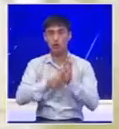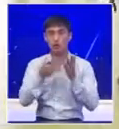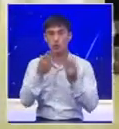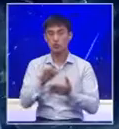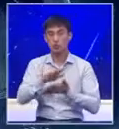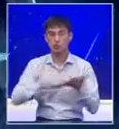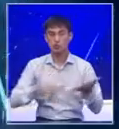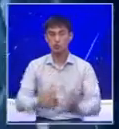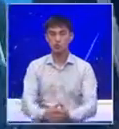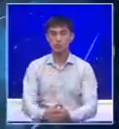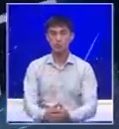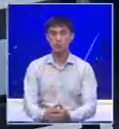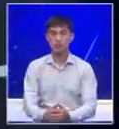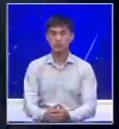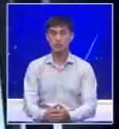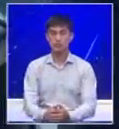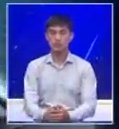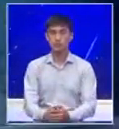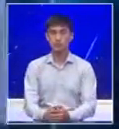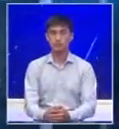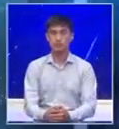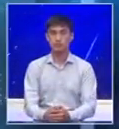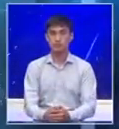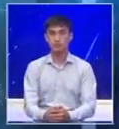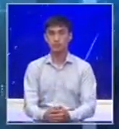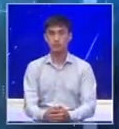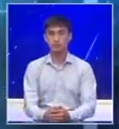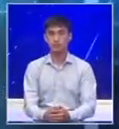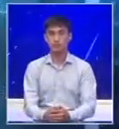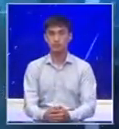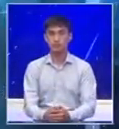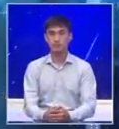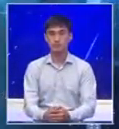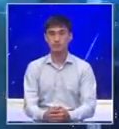жалғасады. Алмат Хамид, Лилиана Штобрина, Алматы облыстық спорт басқармасы көмегімен.